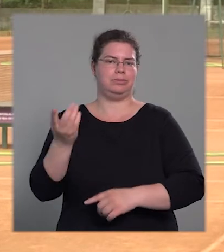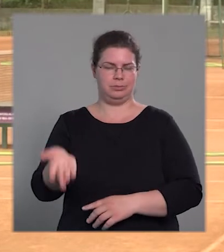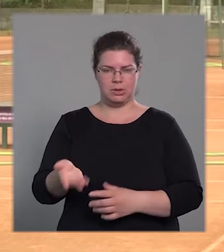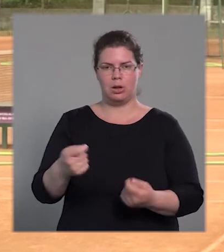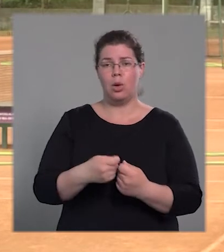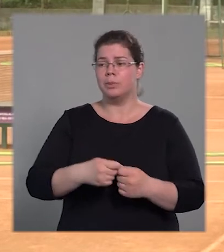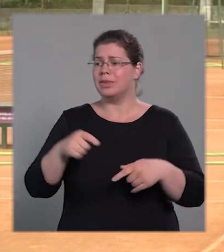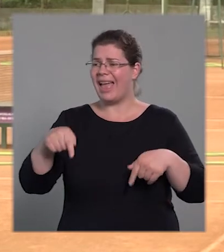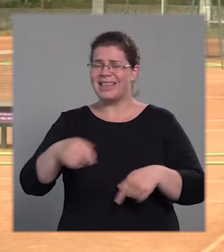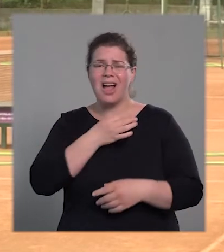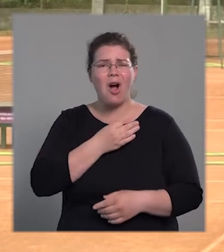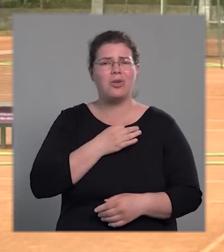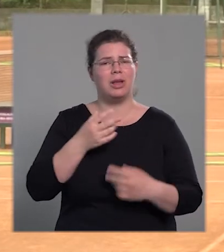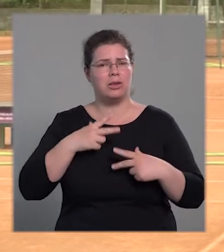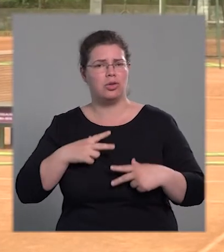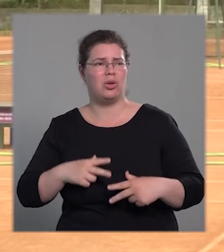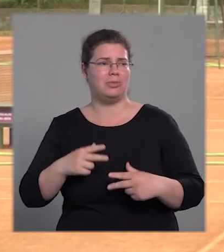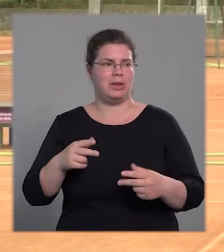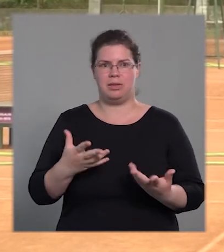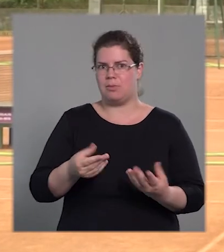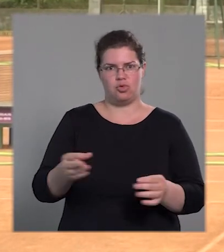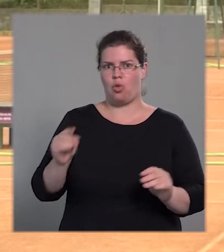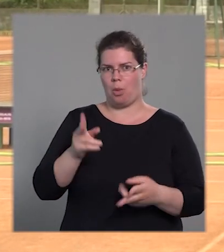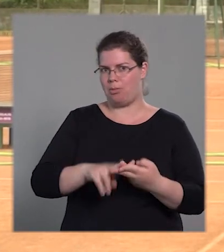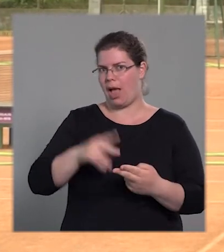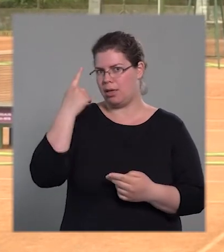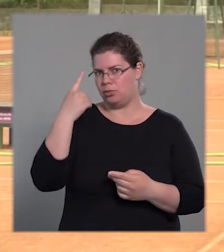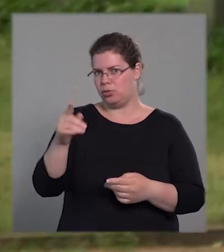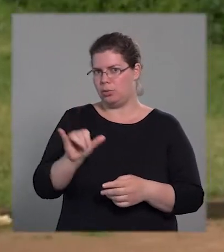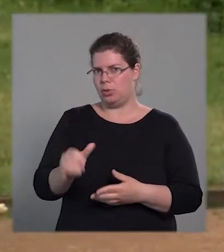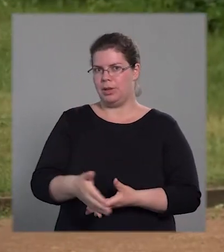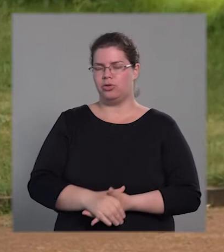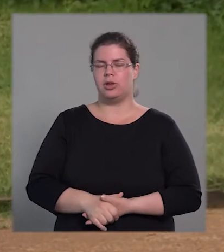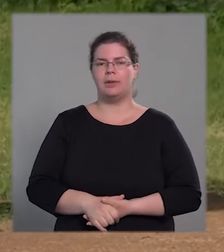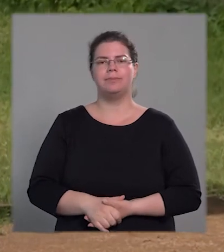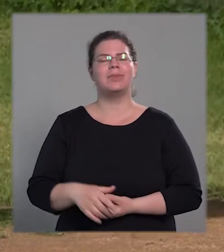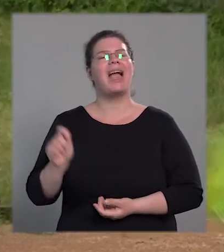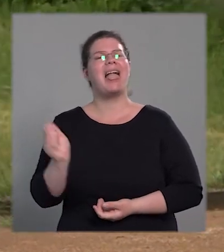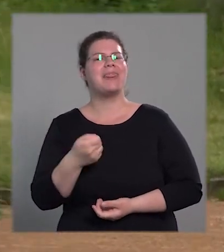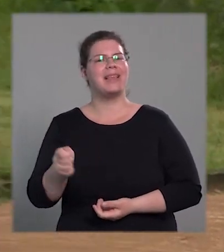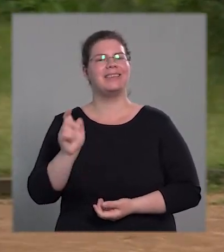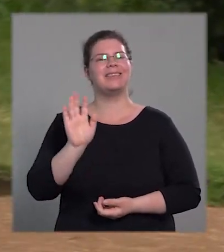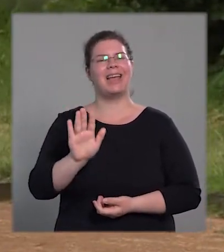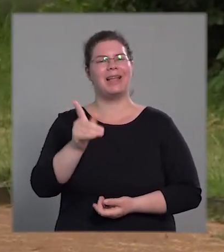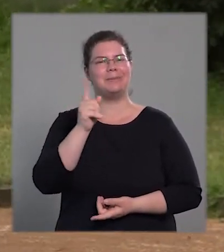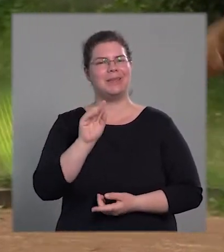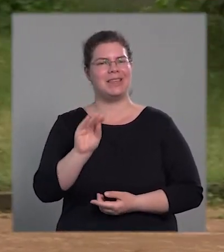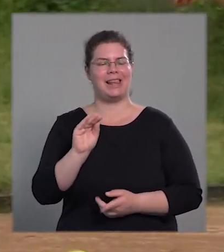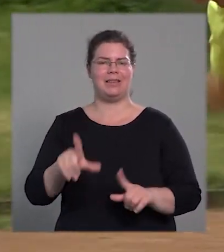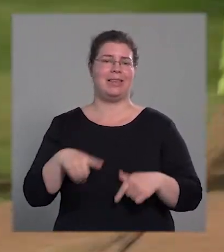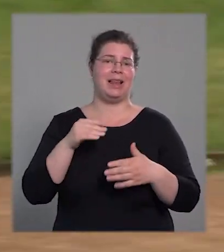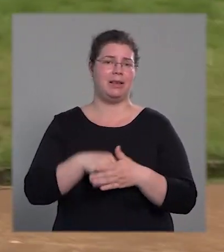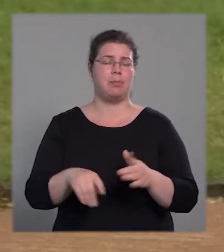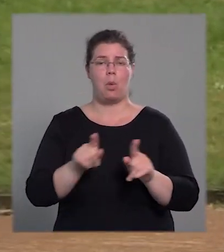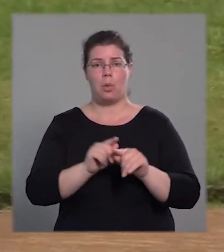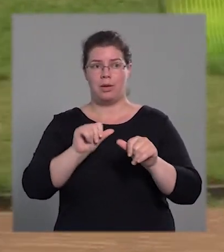a hangulatot, ezt a nyugalmat, ezt nem sok pálya tudja Budapesten. A tenisz neked mit jelent az életedben? Egy olyan